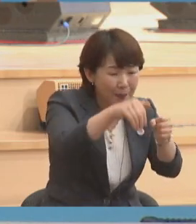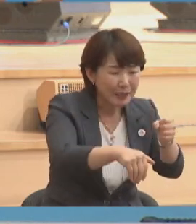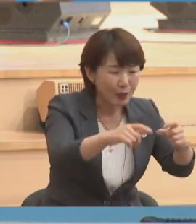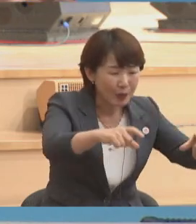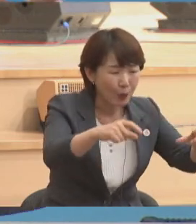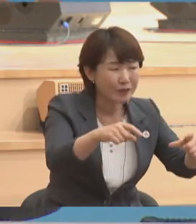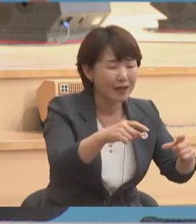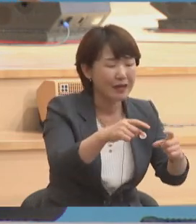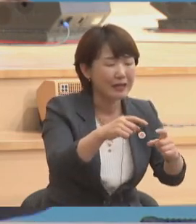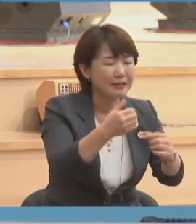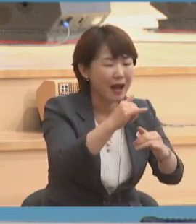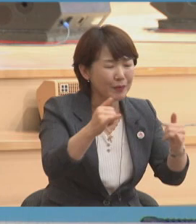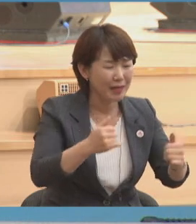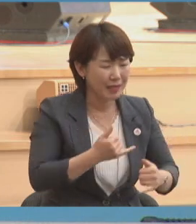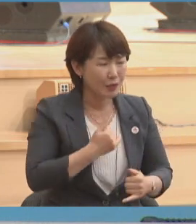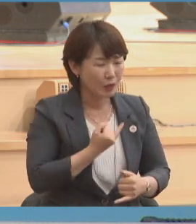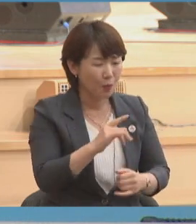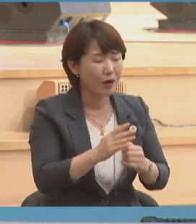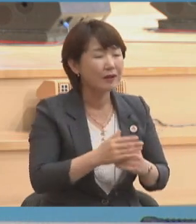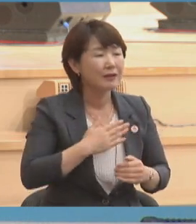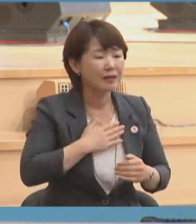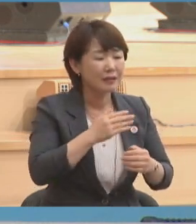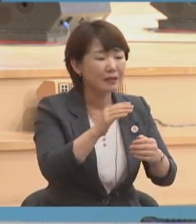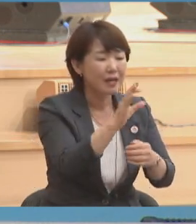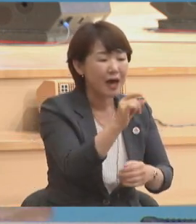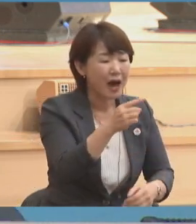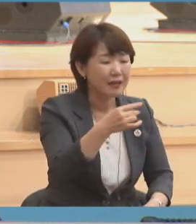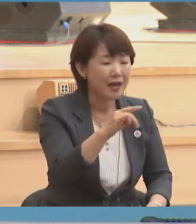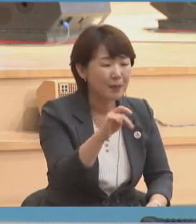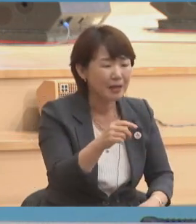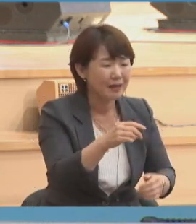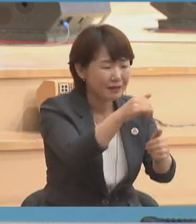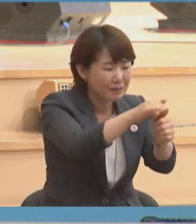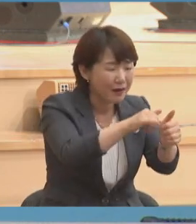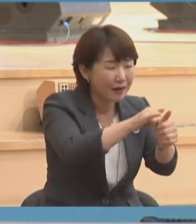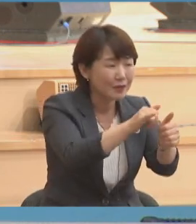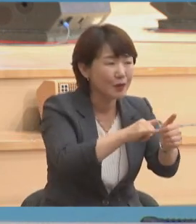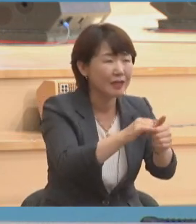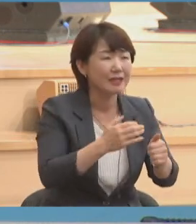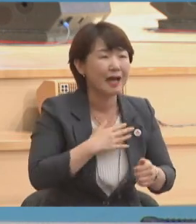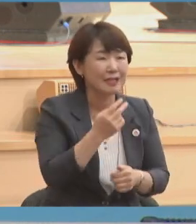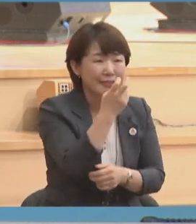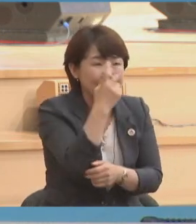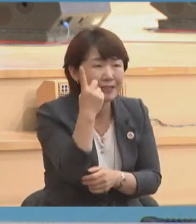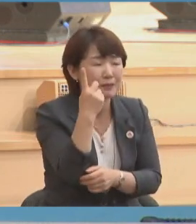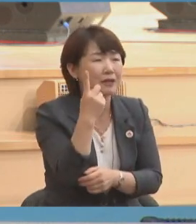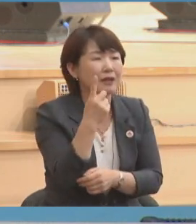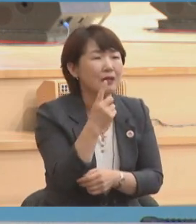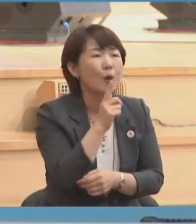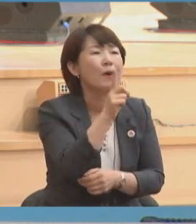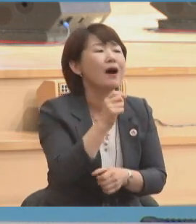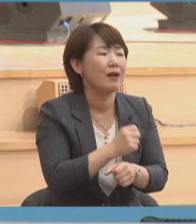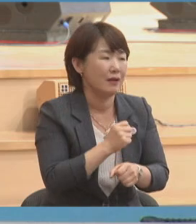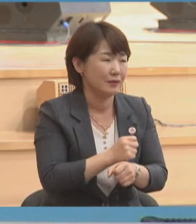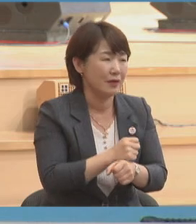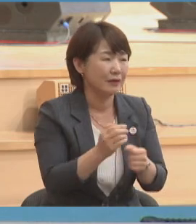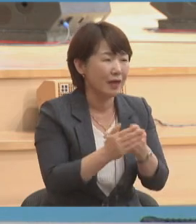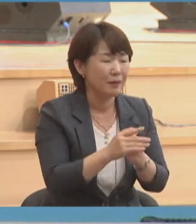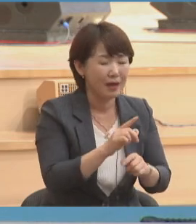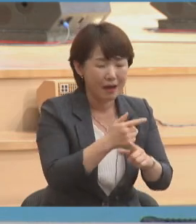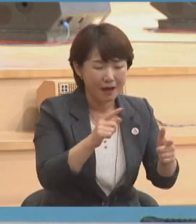이 아데미 신전의 신전직이다. 그게 자기의 정체성이었어요. 그런데 온갖 더러운